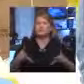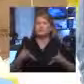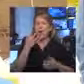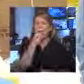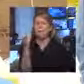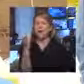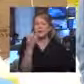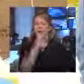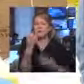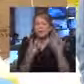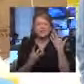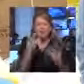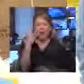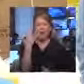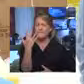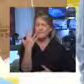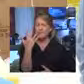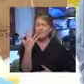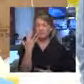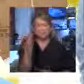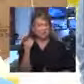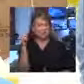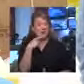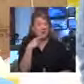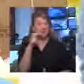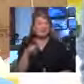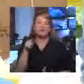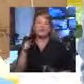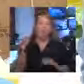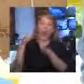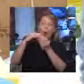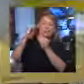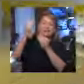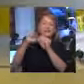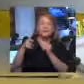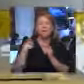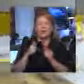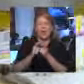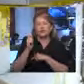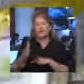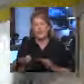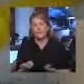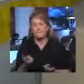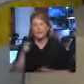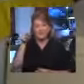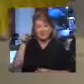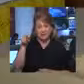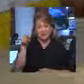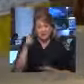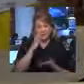מטר, 495 מטר, והם טוענים שיש פה איזושהי גלריה שאני צריך לשלם עליה, שבעצם הגלריה הזאת היא